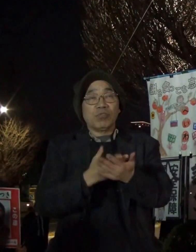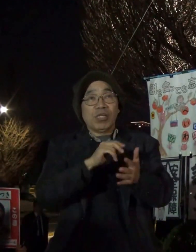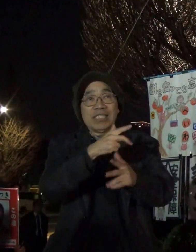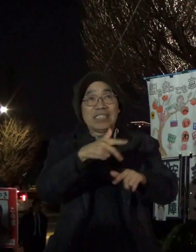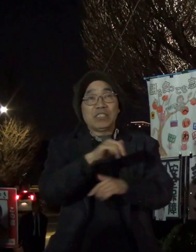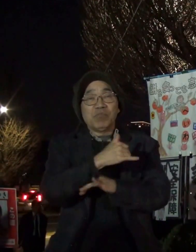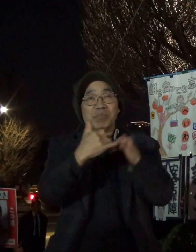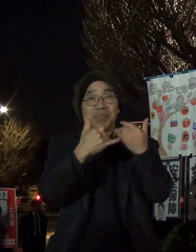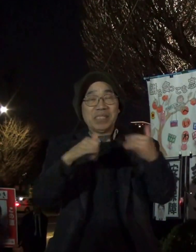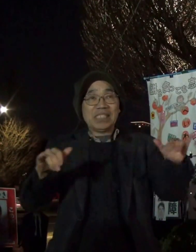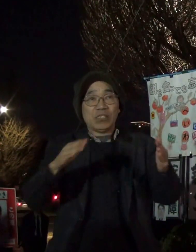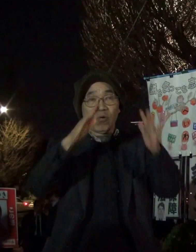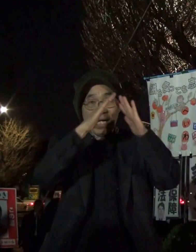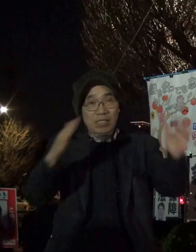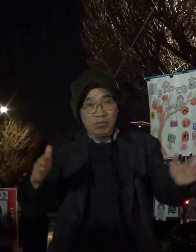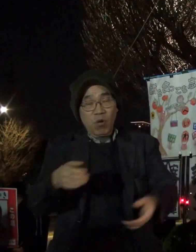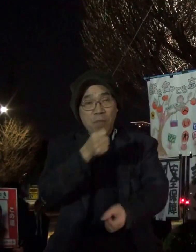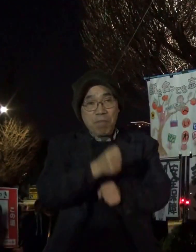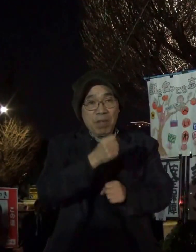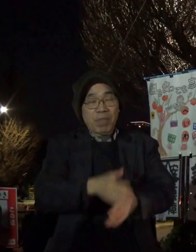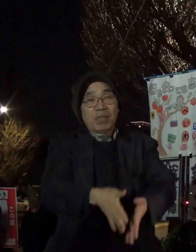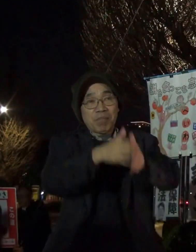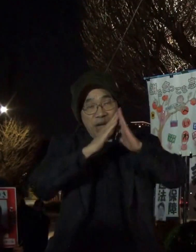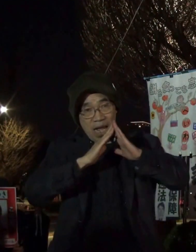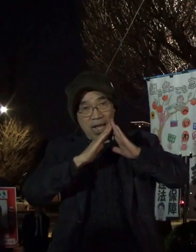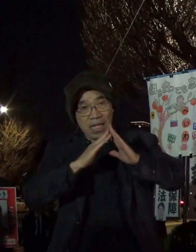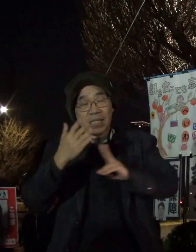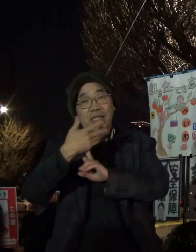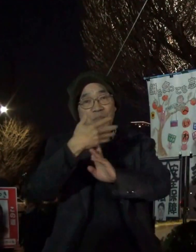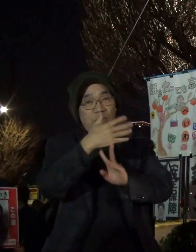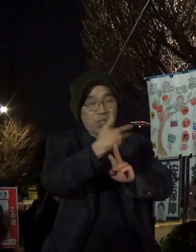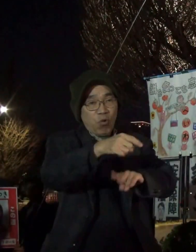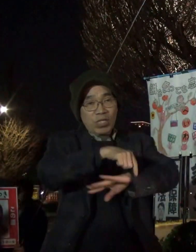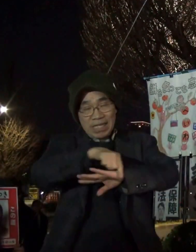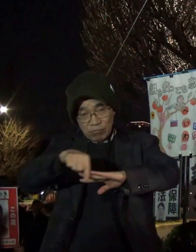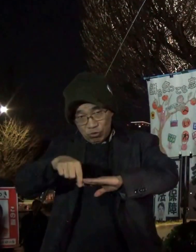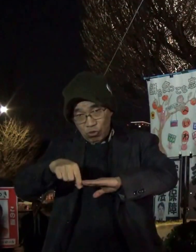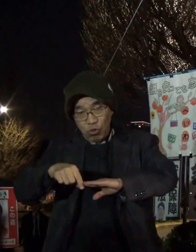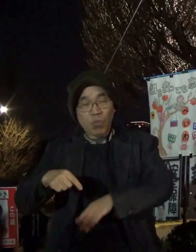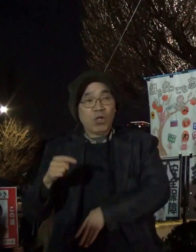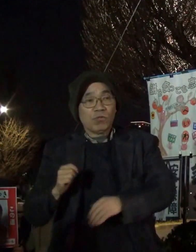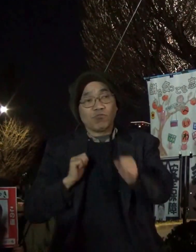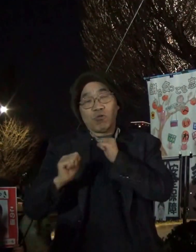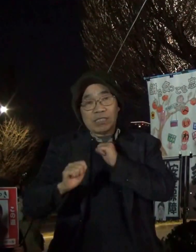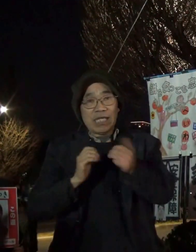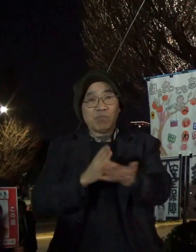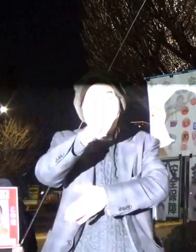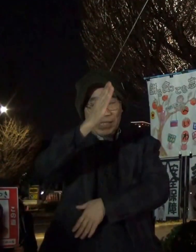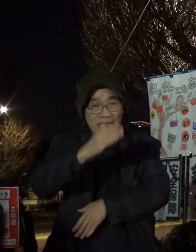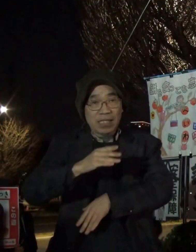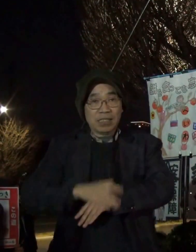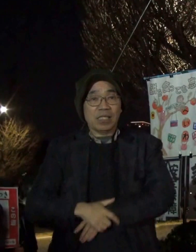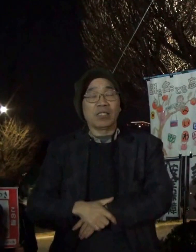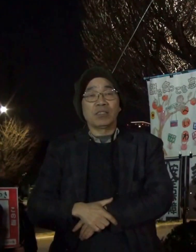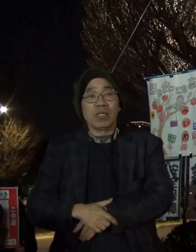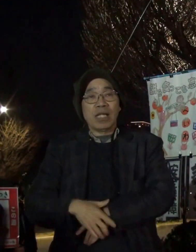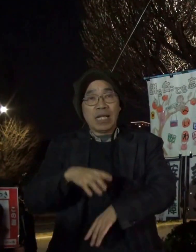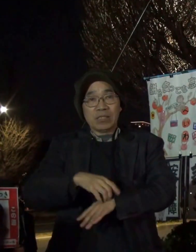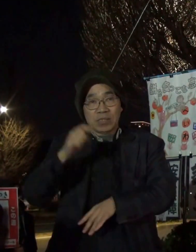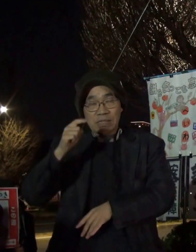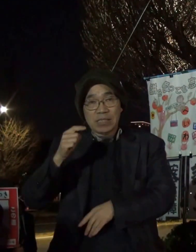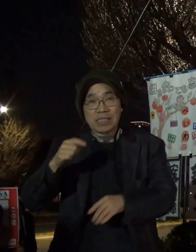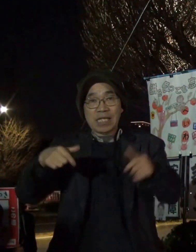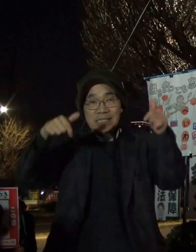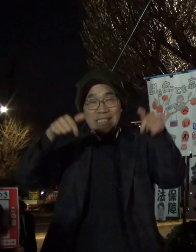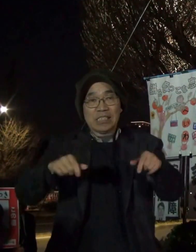7月の24日に立ち上げ、デモなどを、企画しようと、動き出しました。で今回初めて、西東京